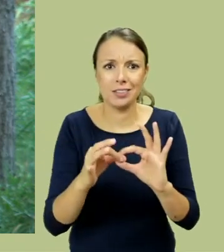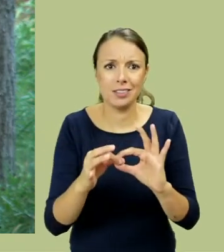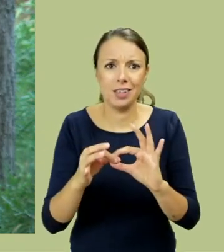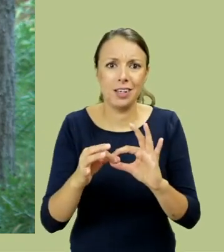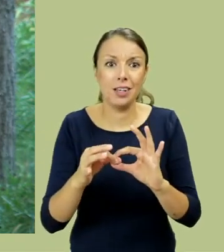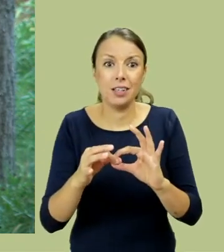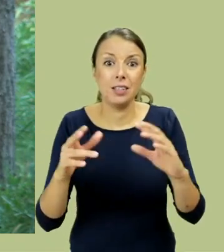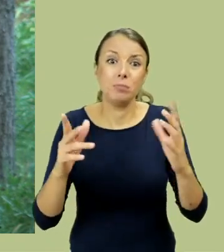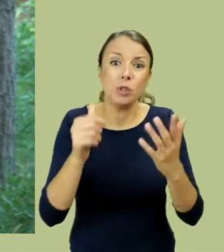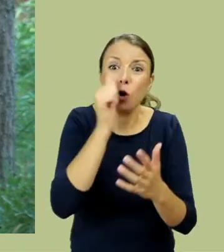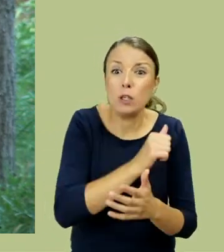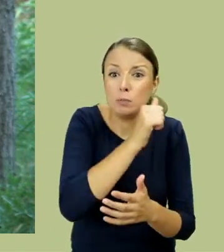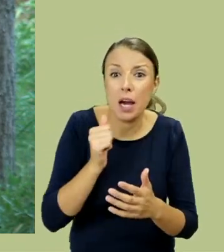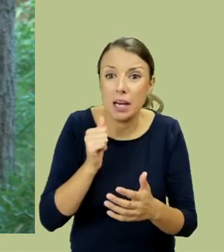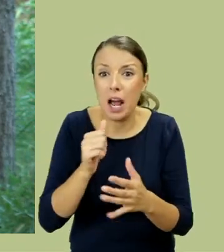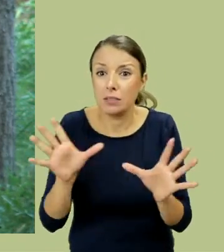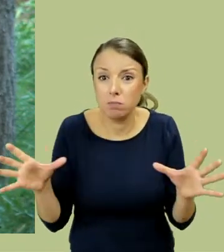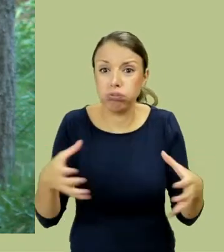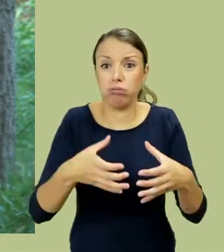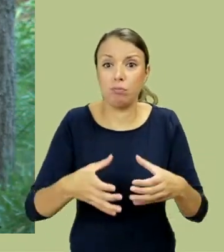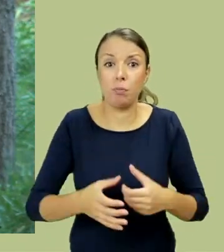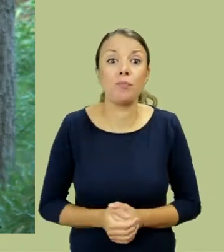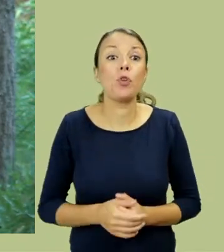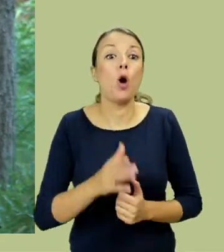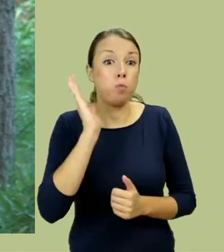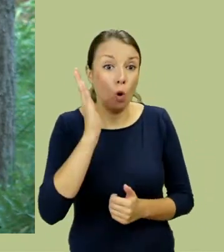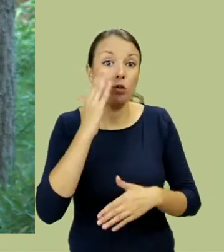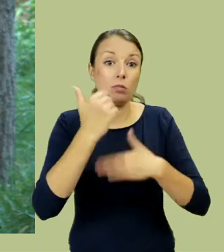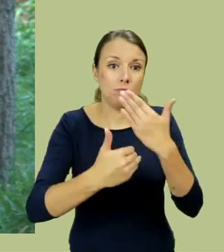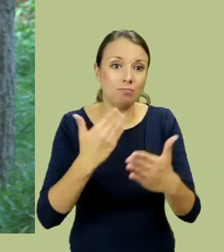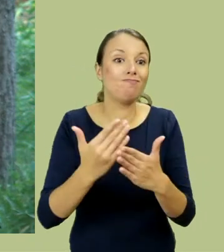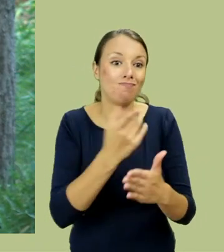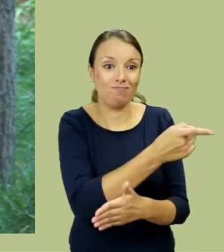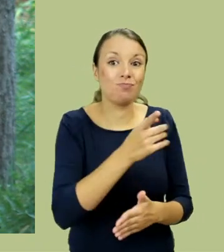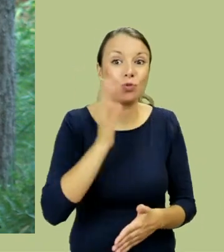konspiracyjną budować. Potem ogromnie chciały brać udział